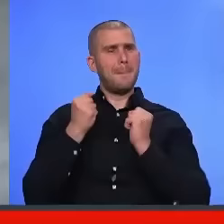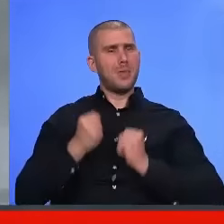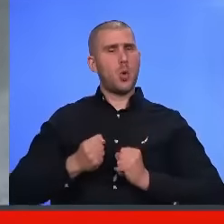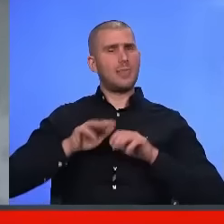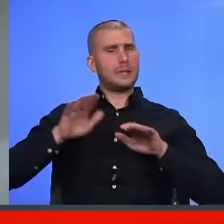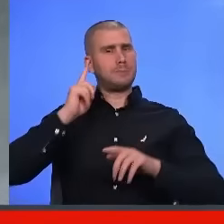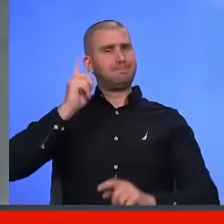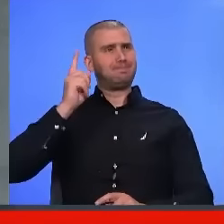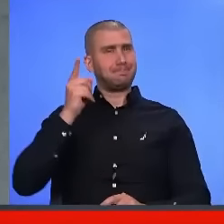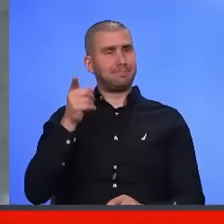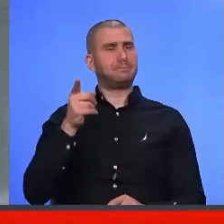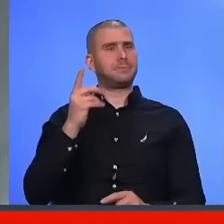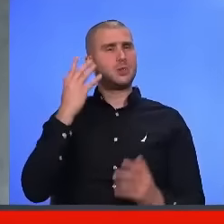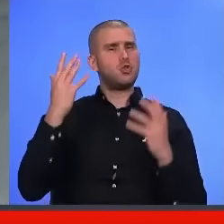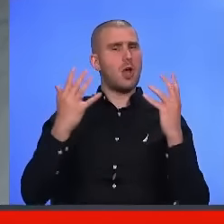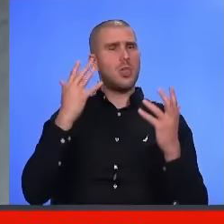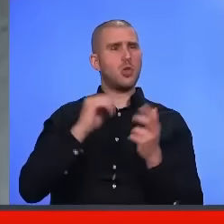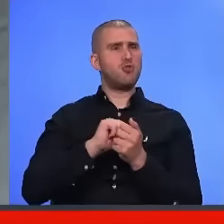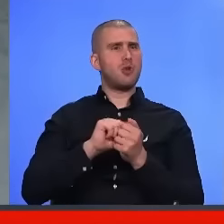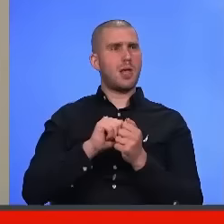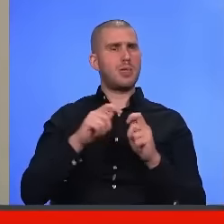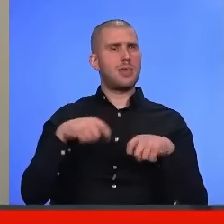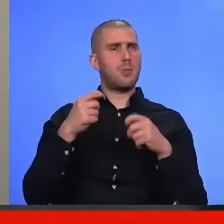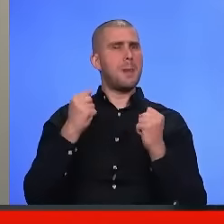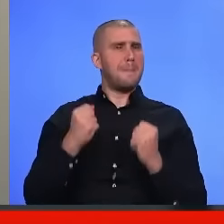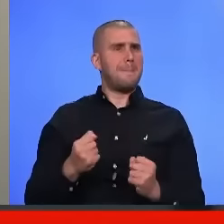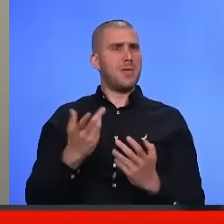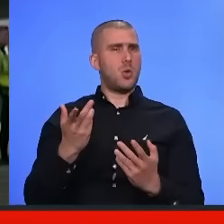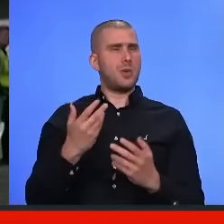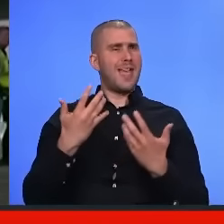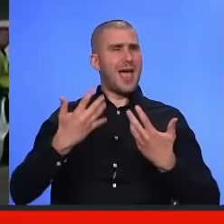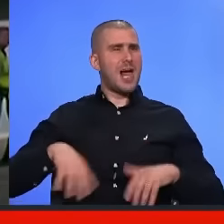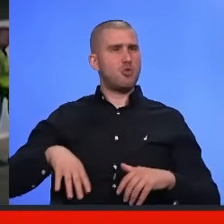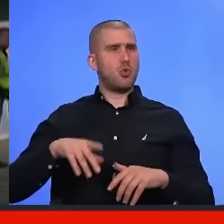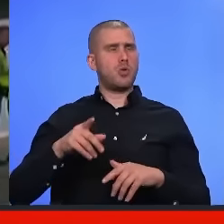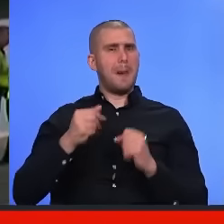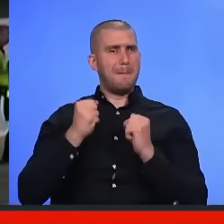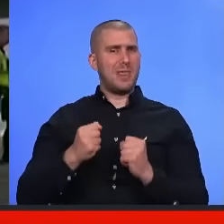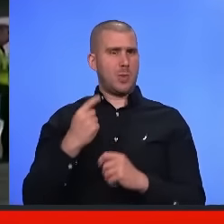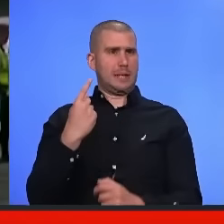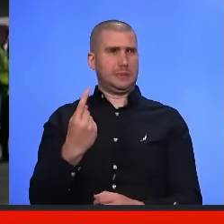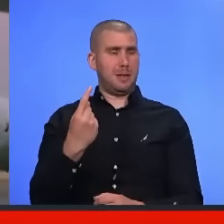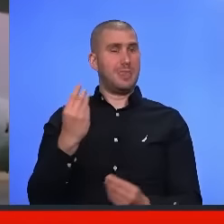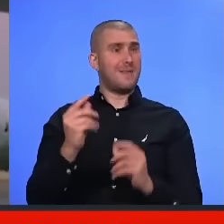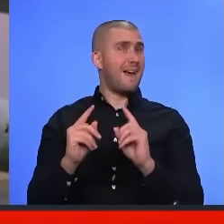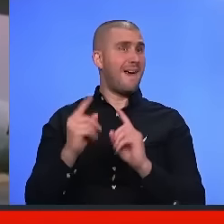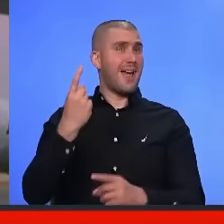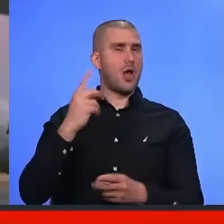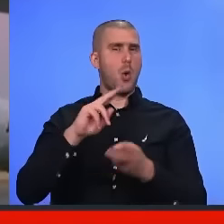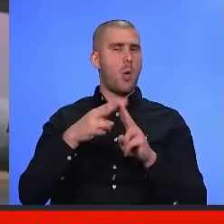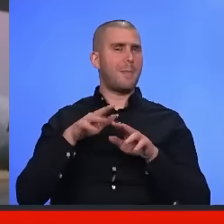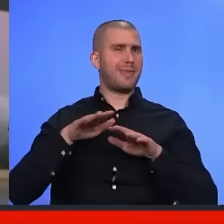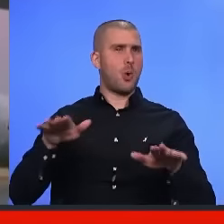מזהירה משעננות ומשחיקה של תרבות הבטיחות והחלשות שולי הבטיחות, דבר חריג מאוד בעולם